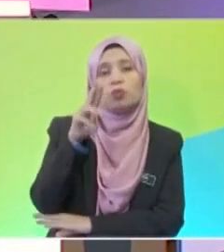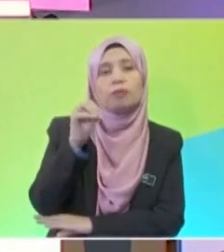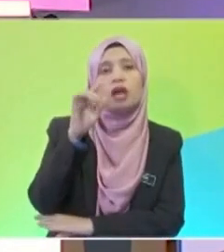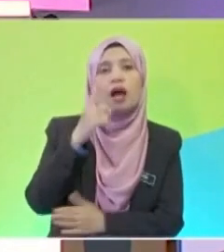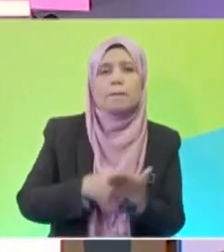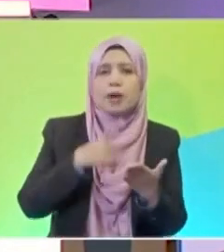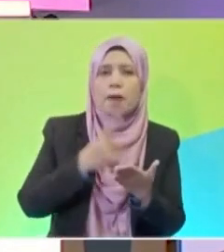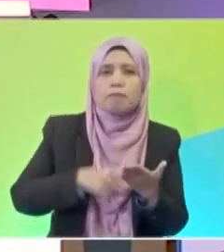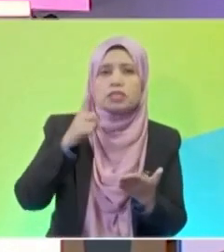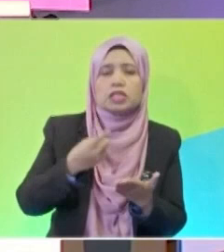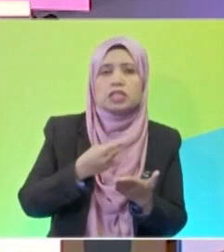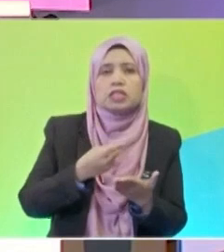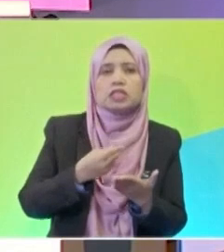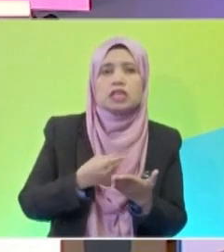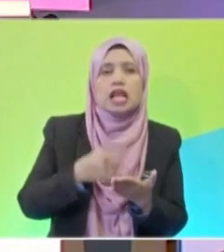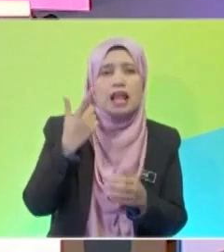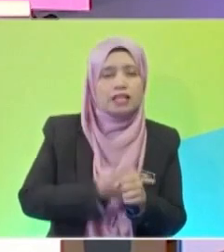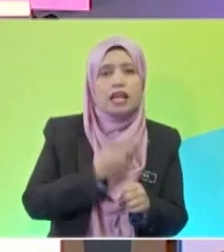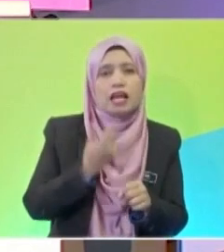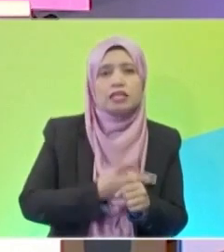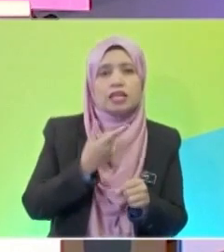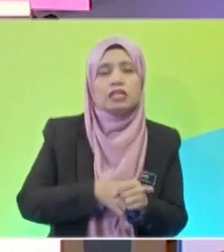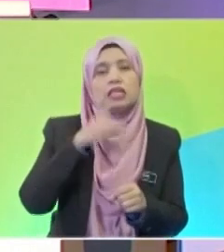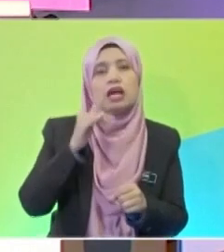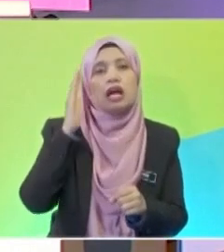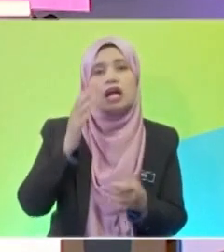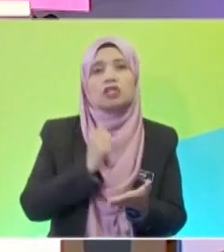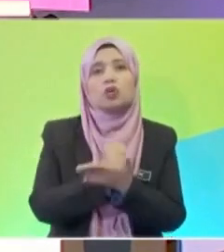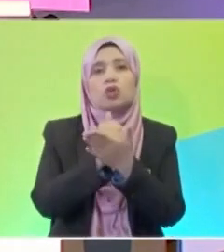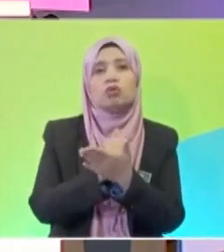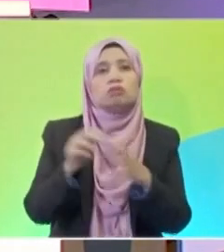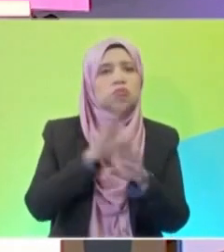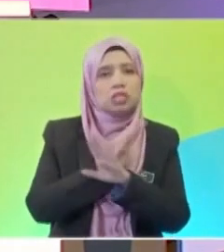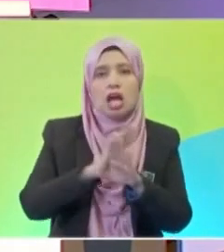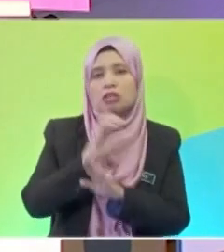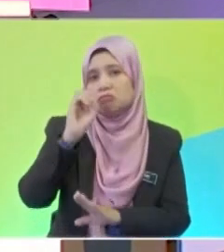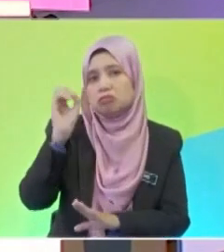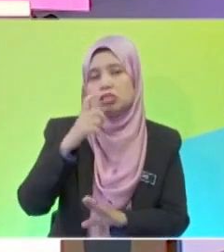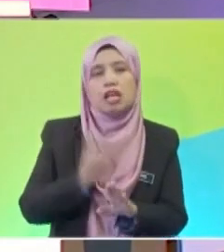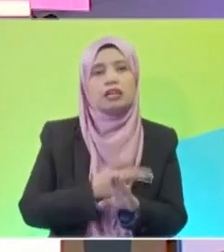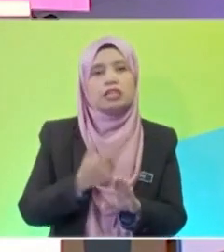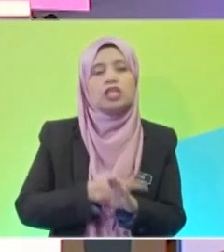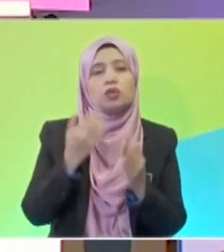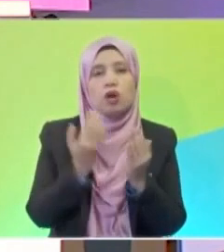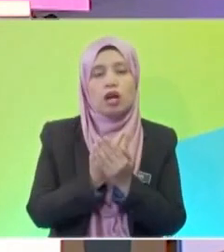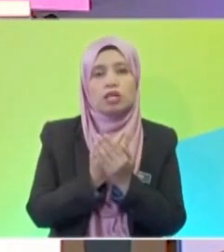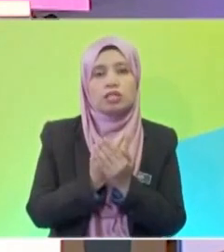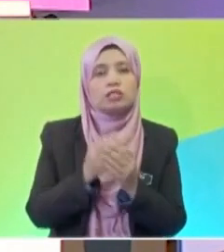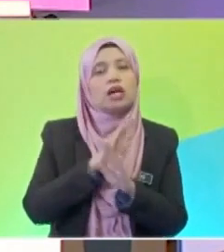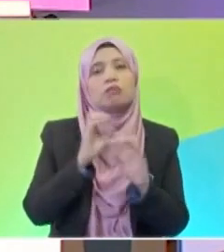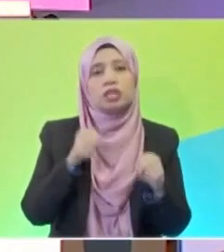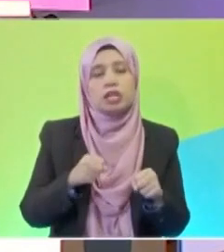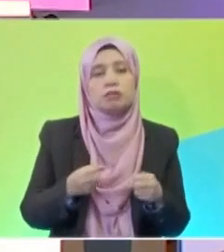sahaja peperiksaan, Nisa, latih tubi sahaja yang betul membantu. Tanpa latih tubi, hanya berdoa sahaja, ya Allah berikan, tak